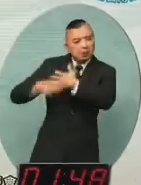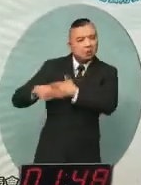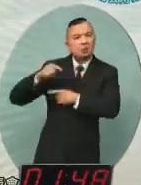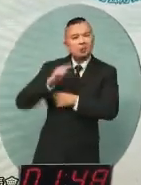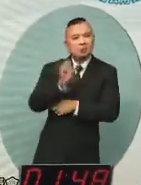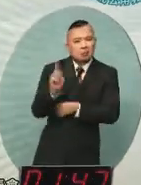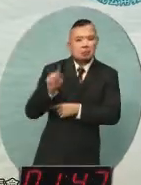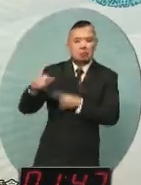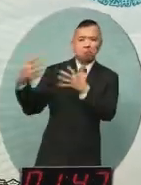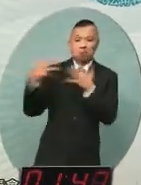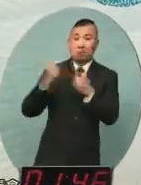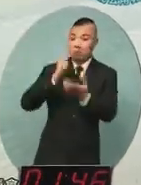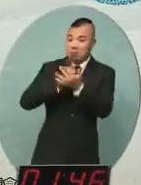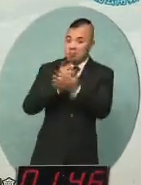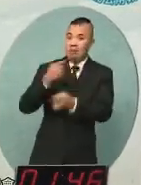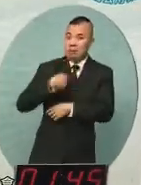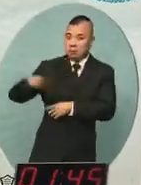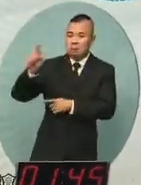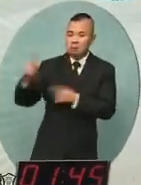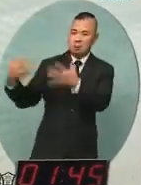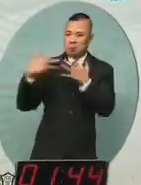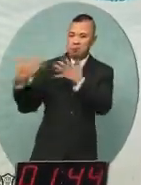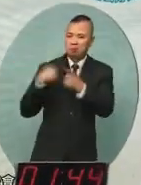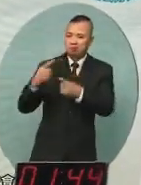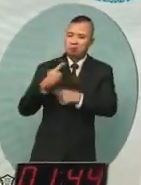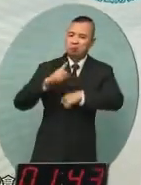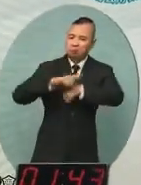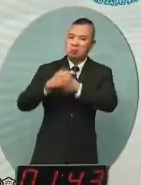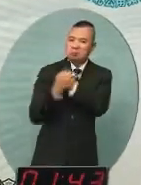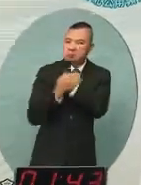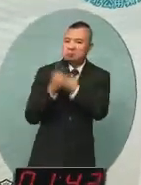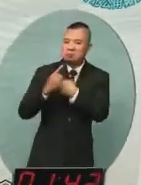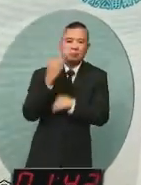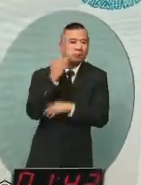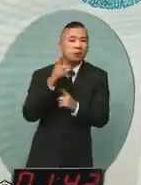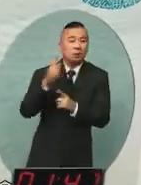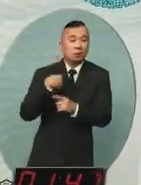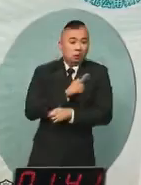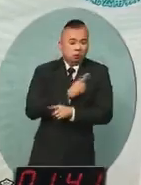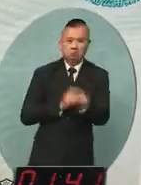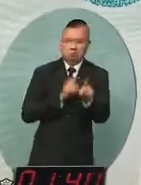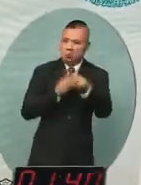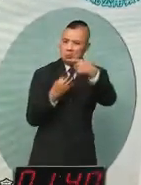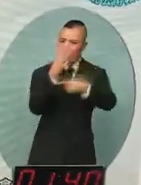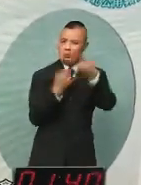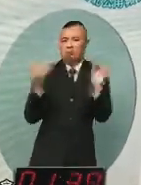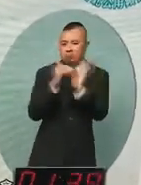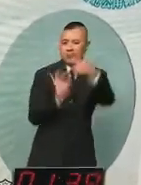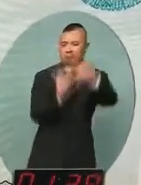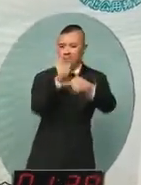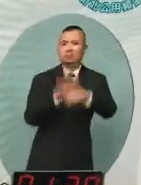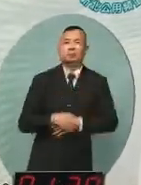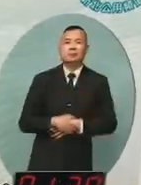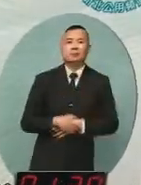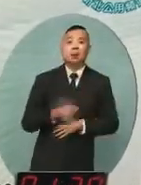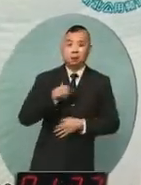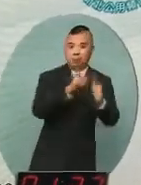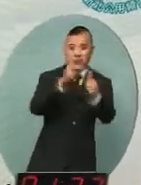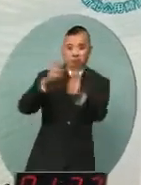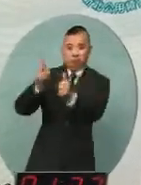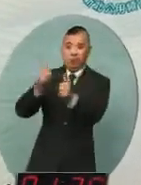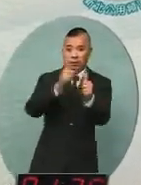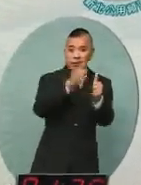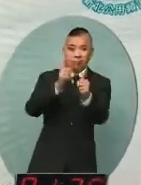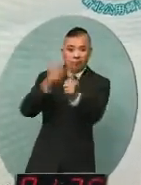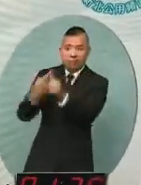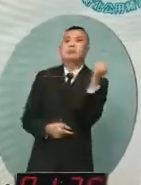倩萍非常珍惜每一次的质询时间哦。那在我们所有的这个资料看起来的话，倩萍的质询率也将近都是100%的一个质询率。所以在这边用三个第一跟大家分